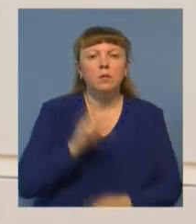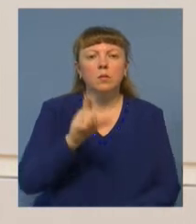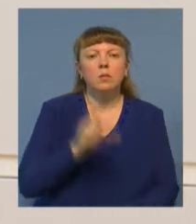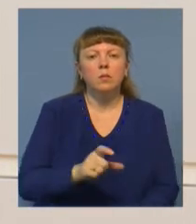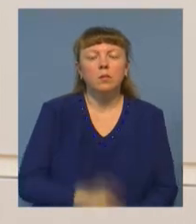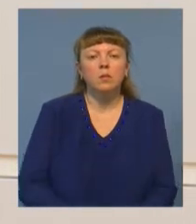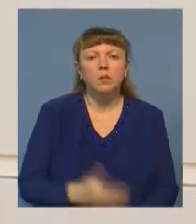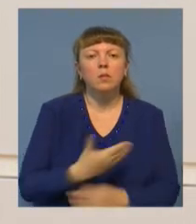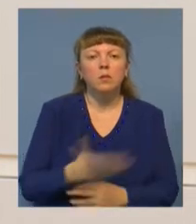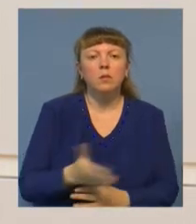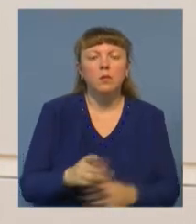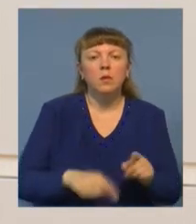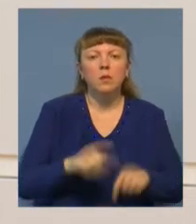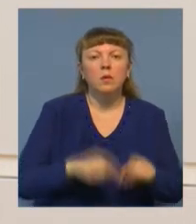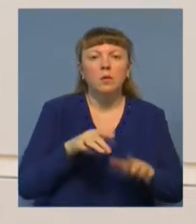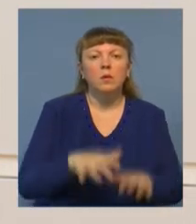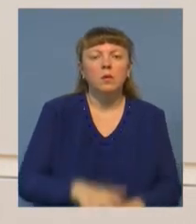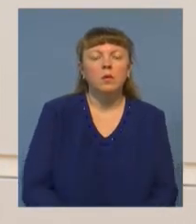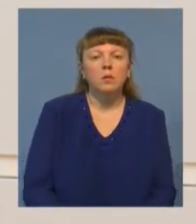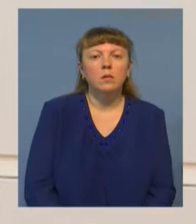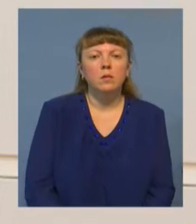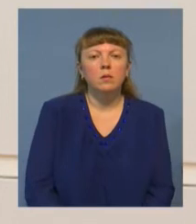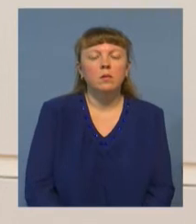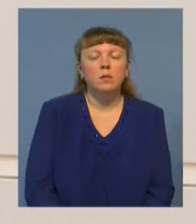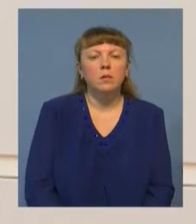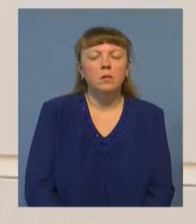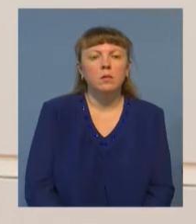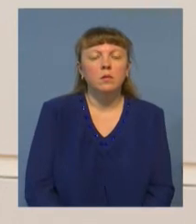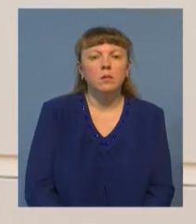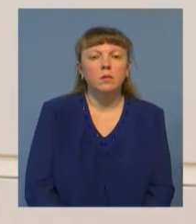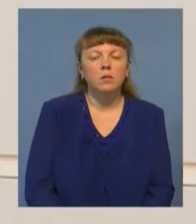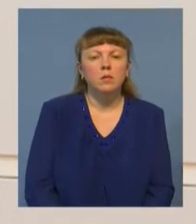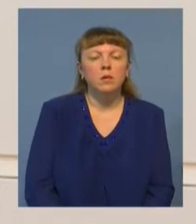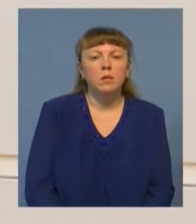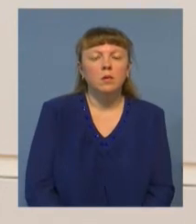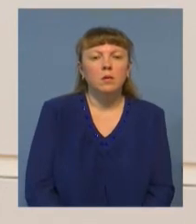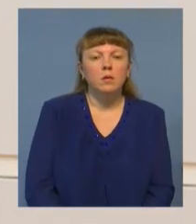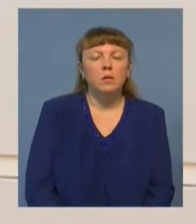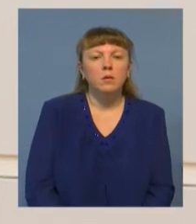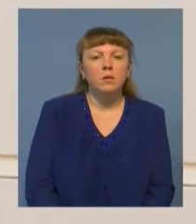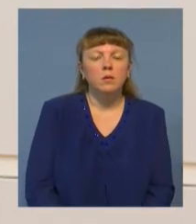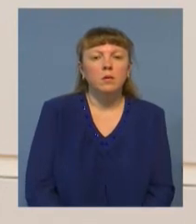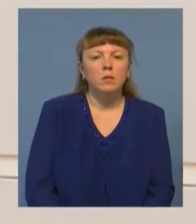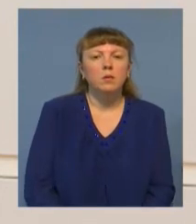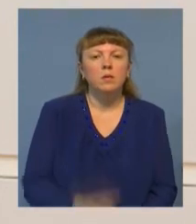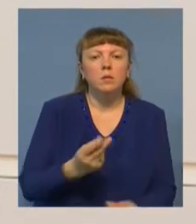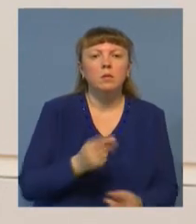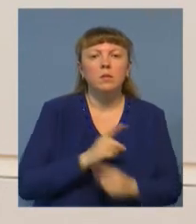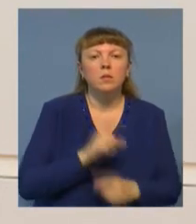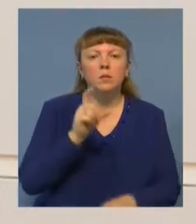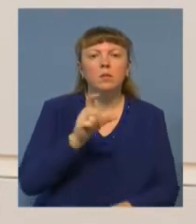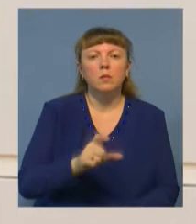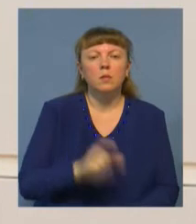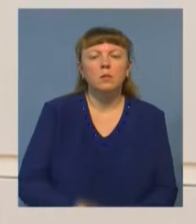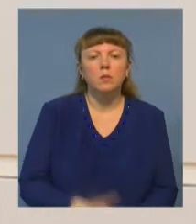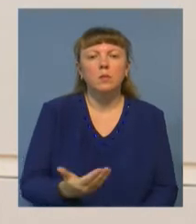гражданина открывается наследственное дело. Да? Вот наследственное дело, днем открытия наследства считается день смерти гражданина.